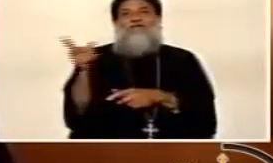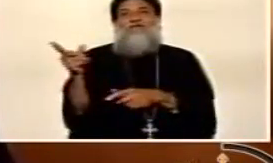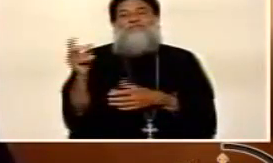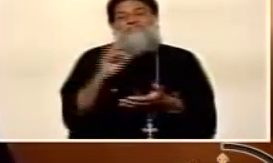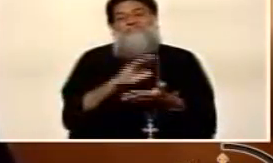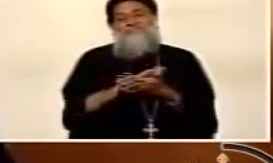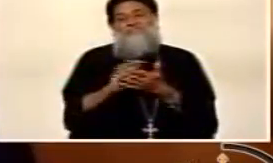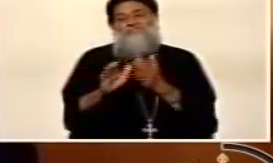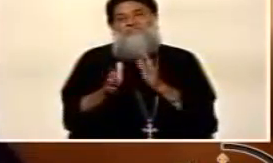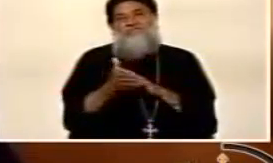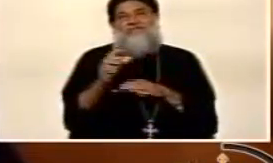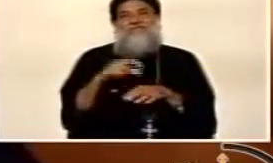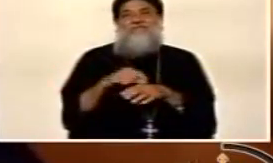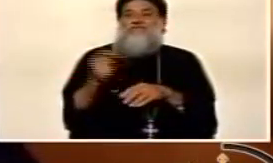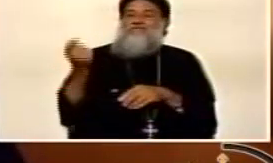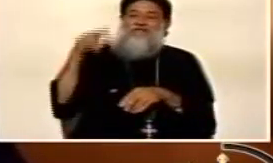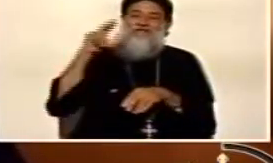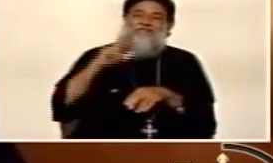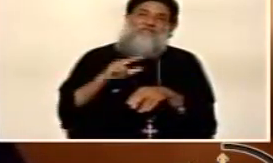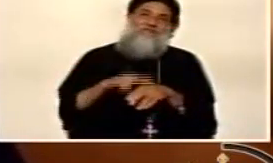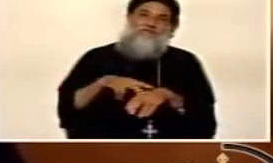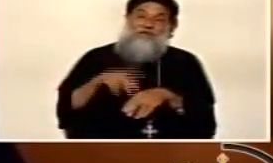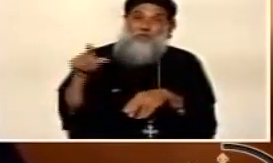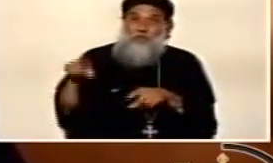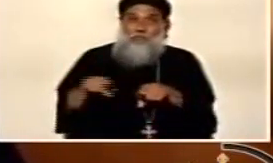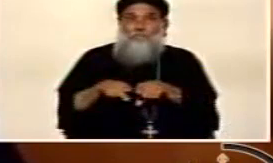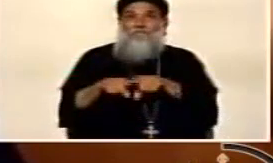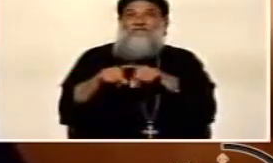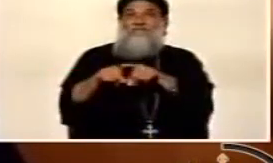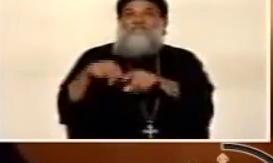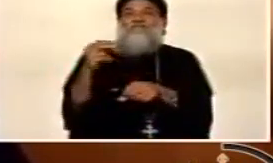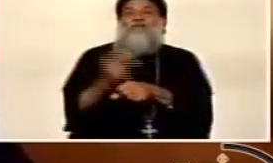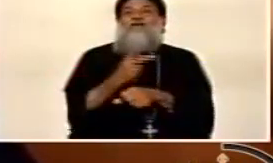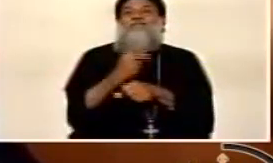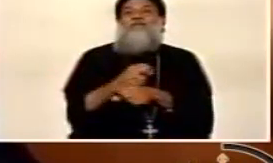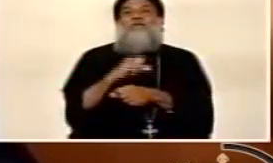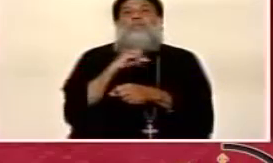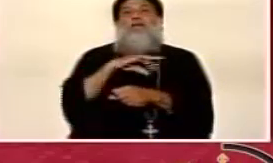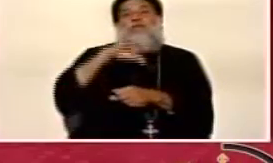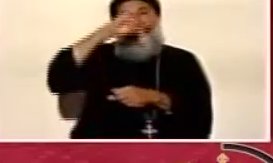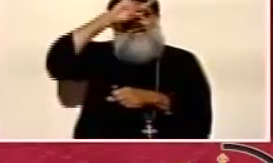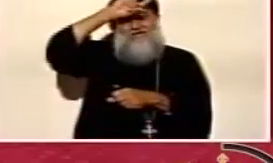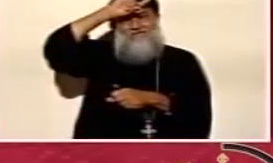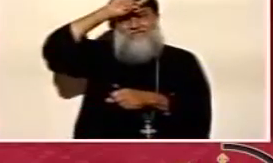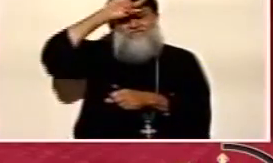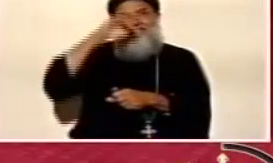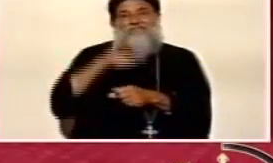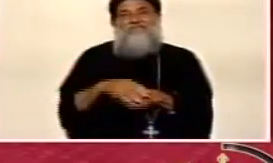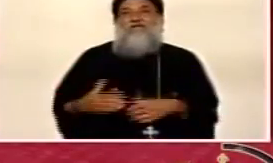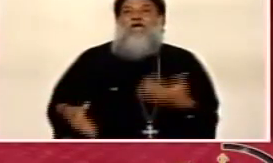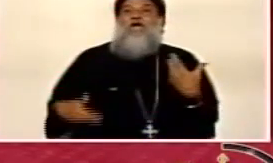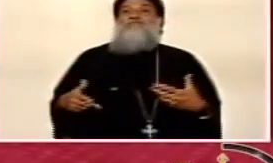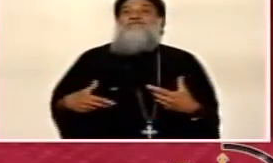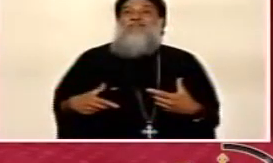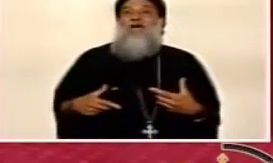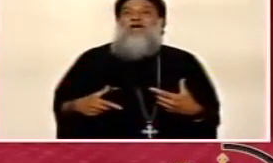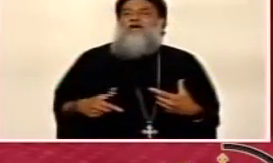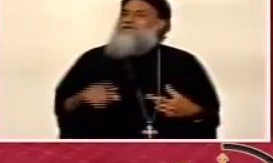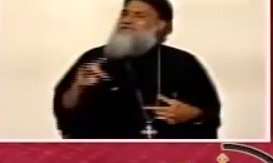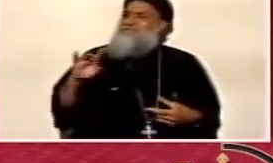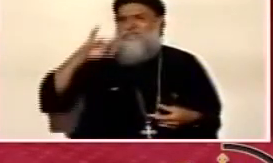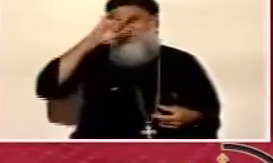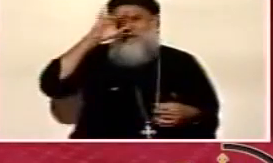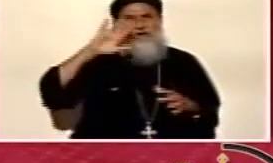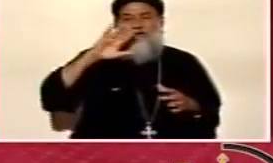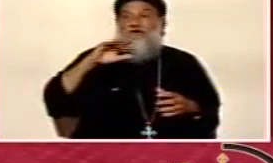الشخص ممكن يرجع له تاني. أيوة صح. يعني قال لهم ما تفرحوش إن الشيطان